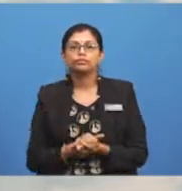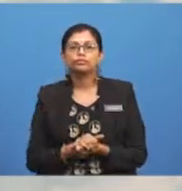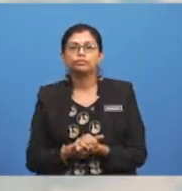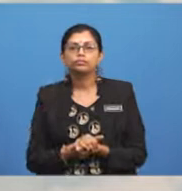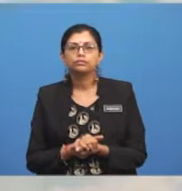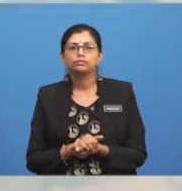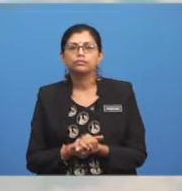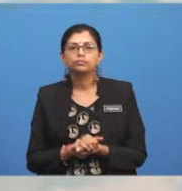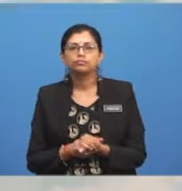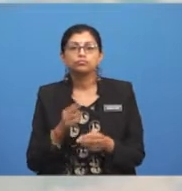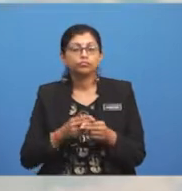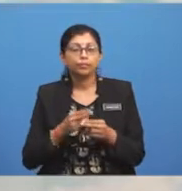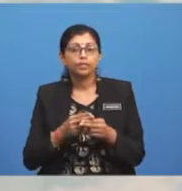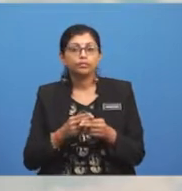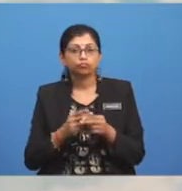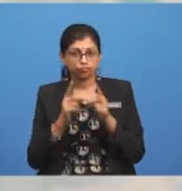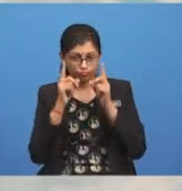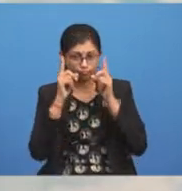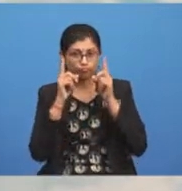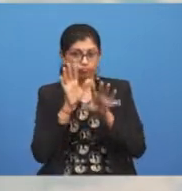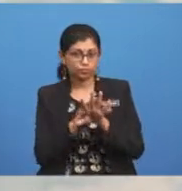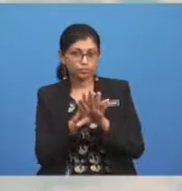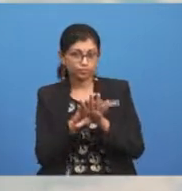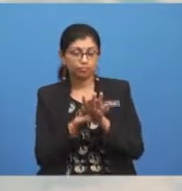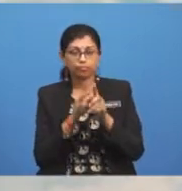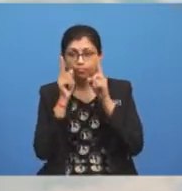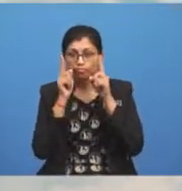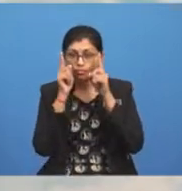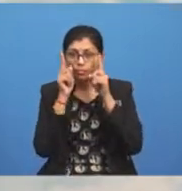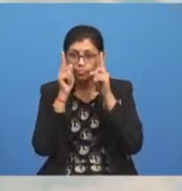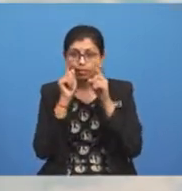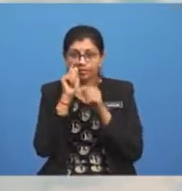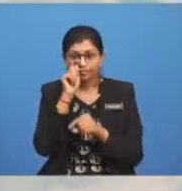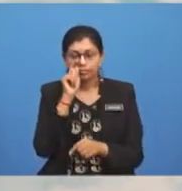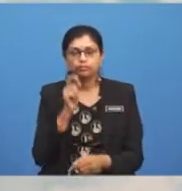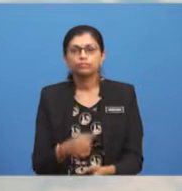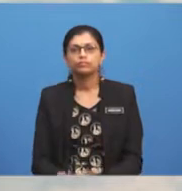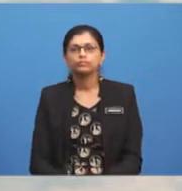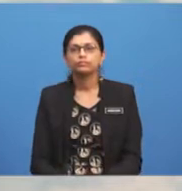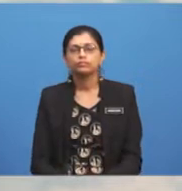Tomsat, Razaksat, Pipit dan ISS.